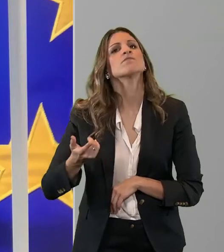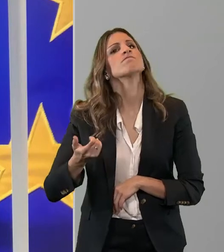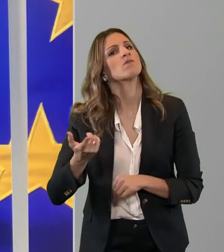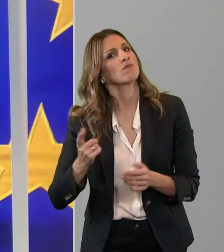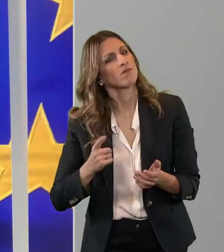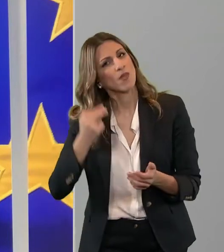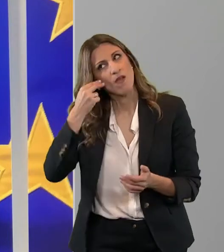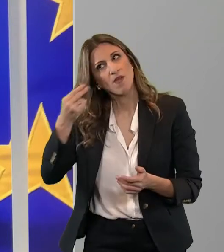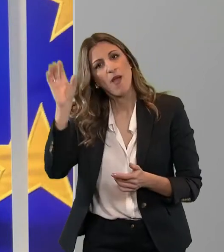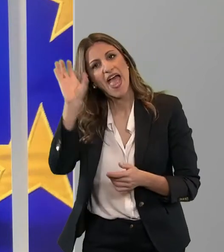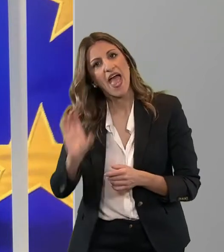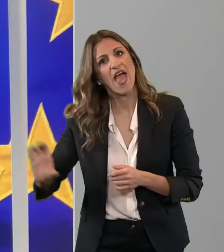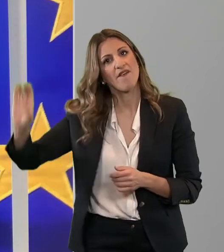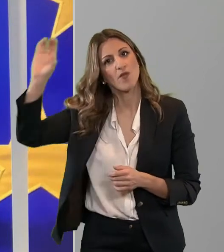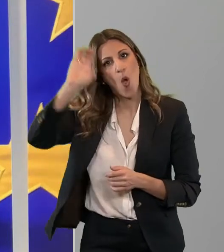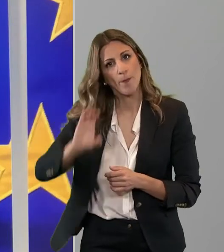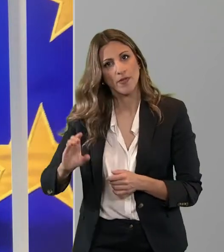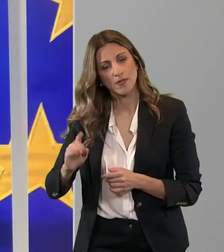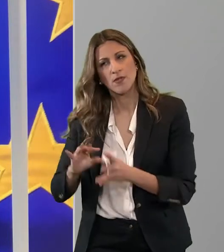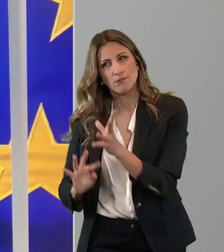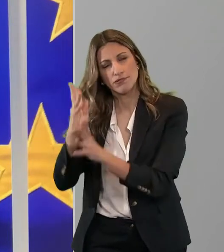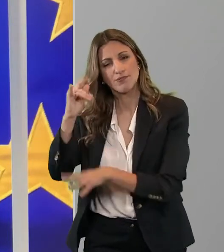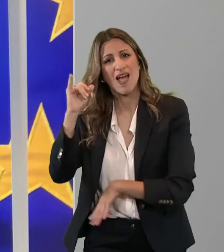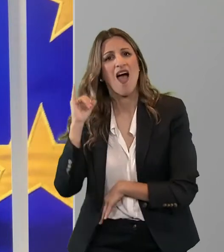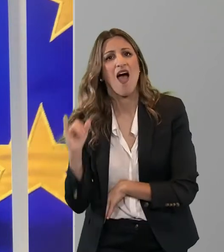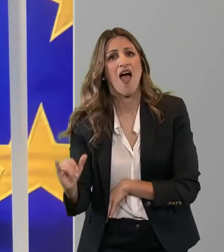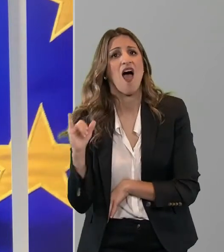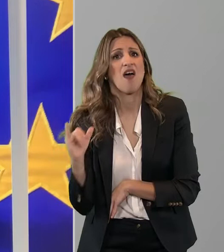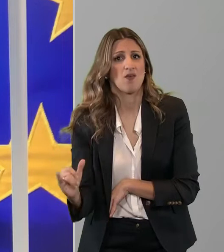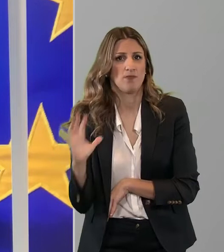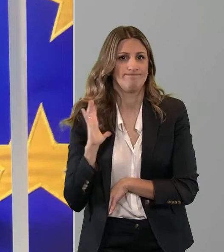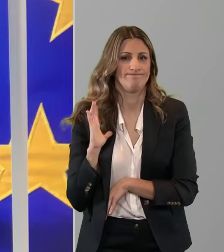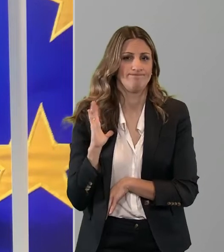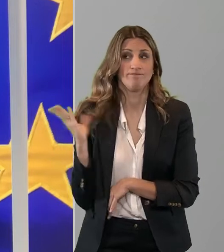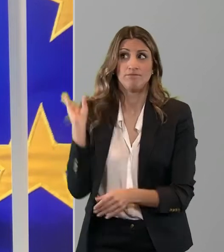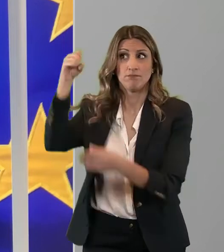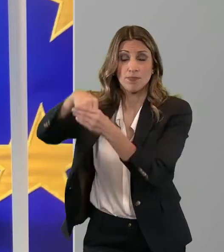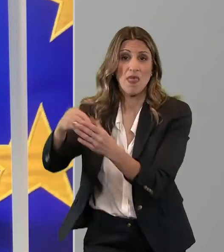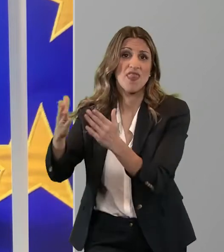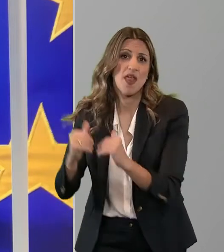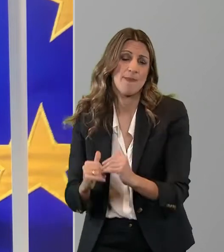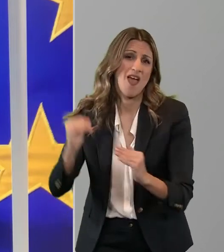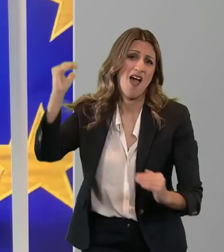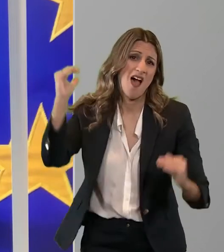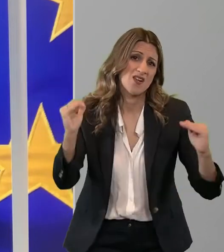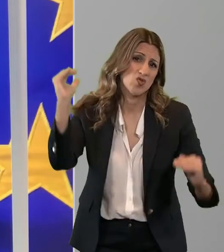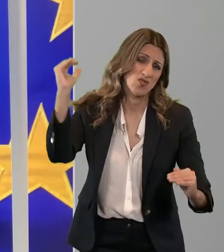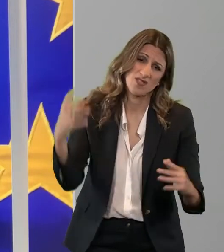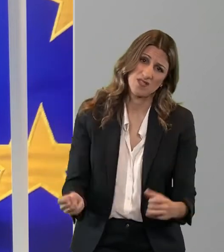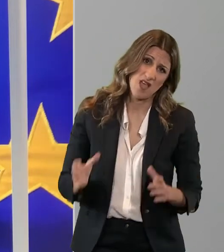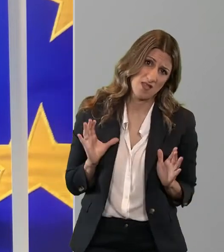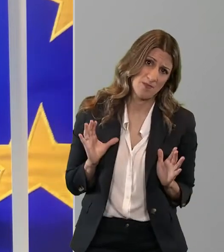δεξιότητες στην Ευρωπαϊκή Ένωση είναι αργή και είναι και άνηση, δεν είναι συμπεριληπτική. Χαιρετίζω λοιπόν